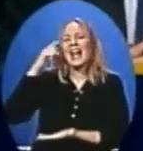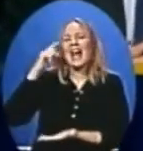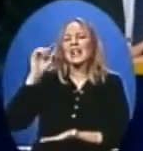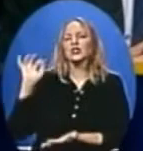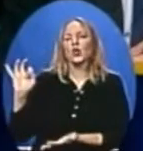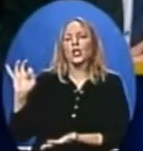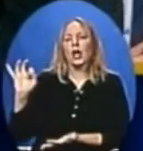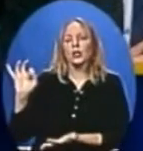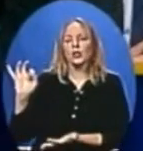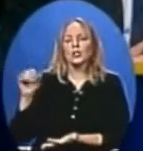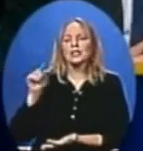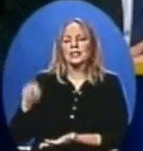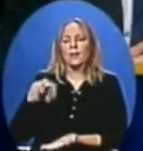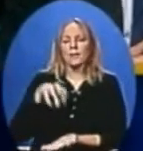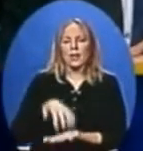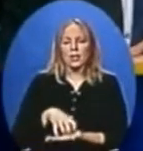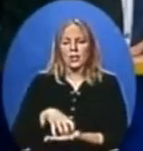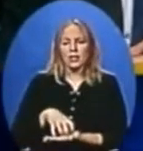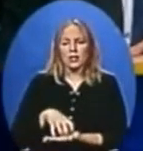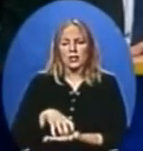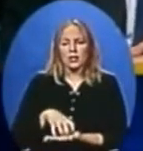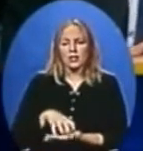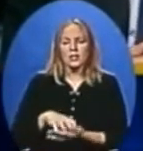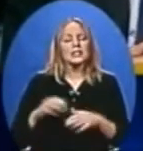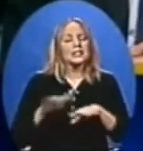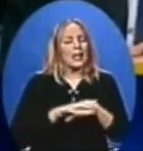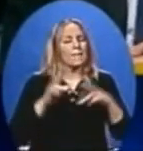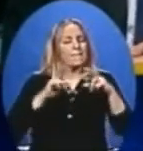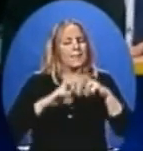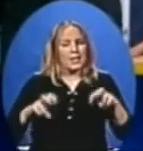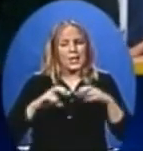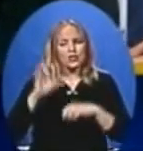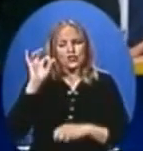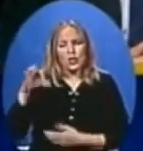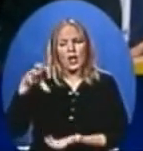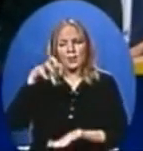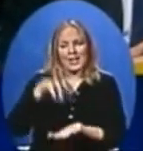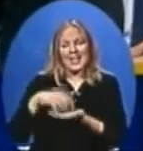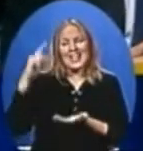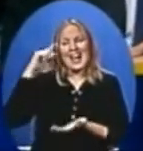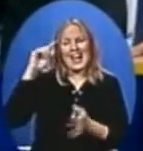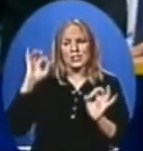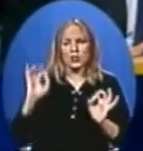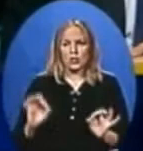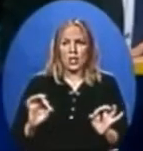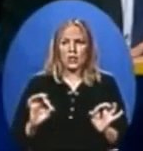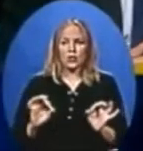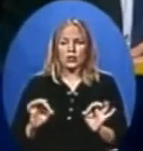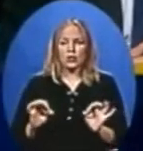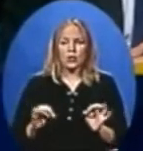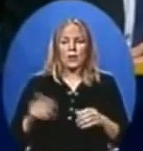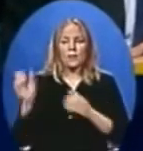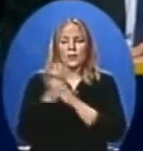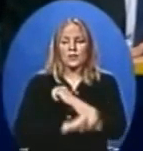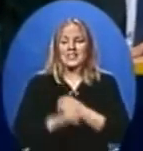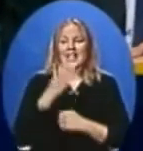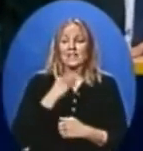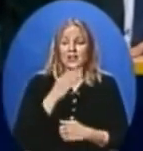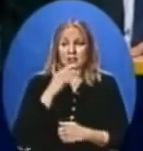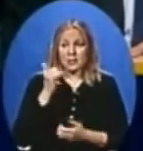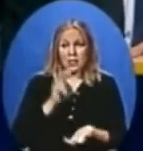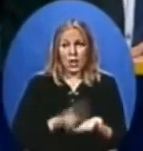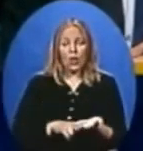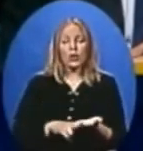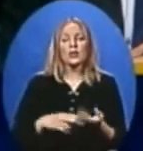לרציונליות. על ידי המרכז, לא, זה מחקר של המרכז לרציונליות באוניברסיטה העברית, נכון,